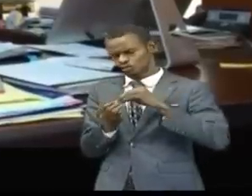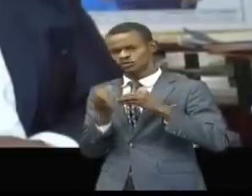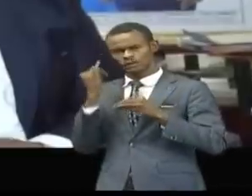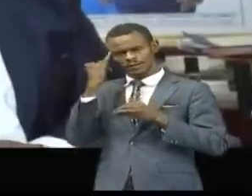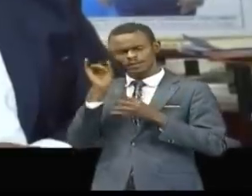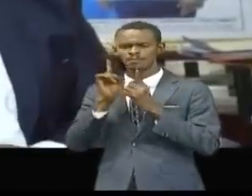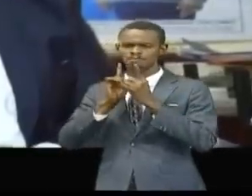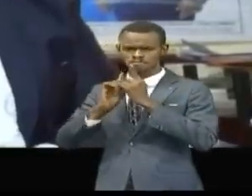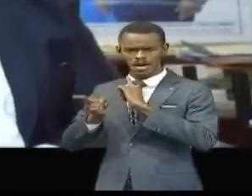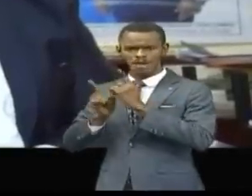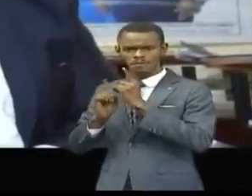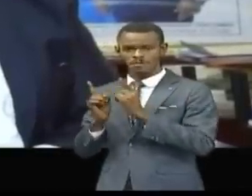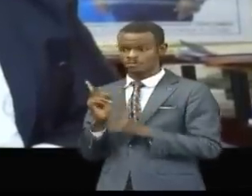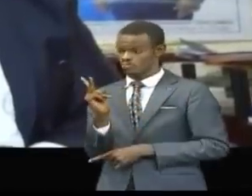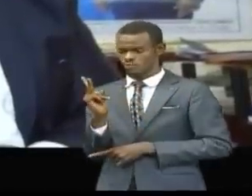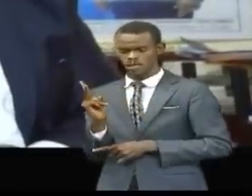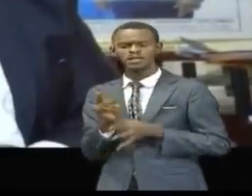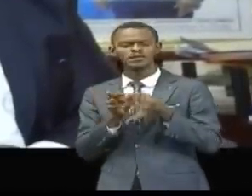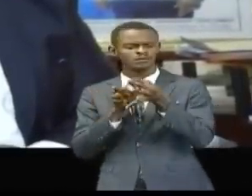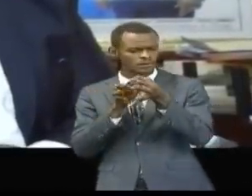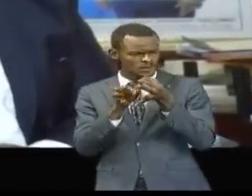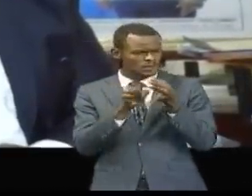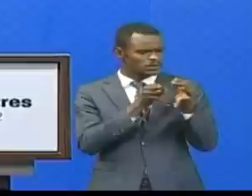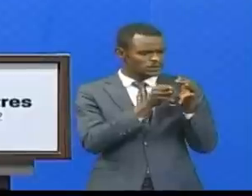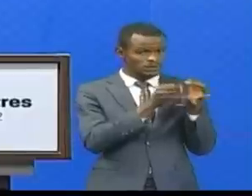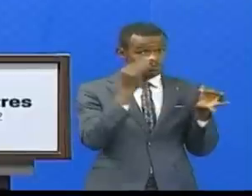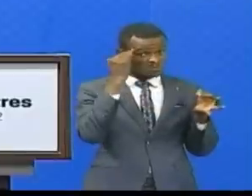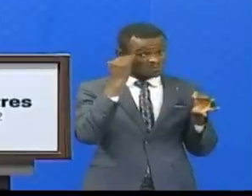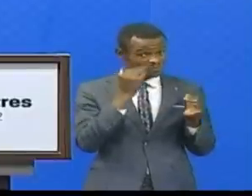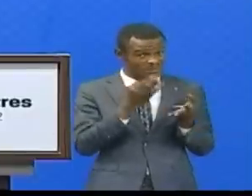Le Conseil a pris acte de ce rapport.